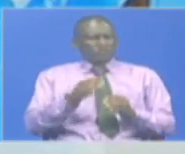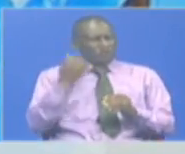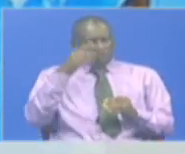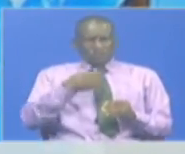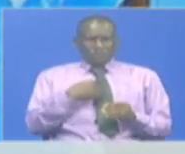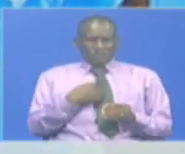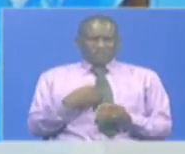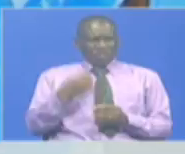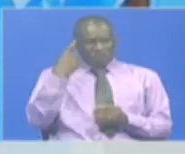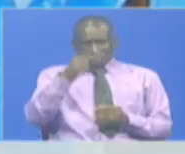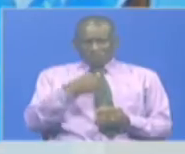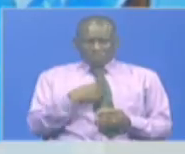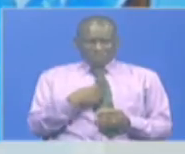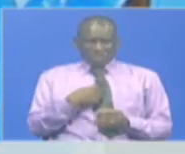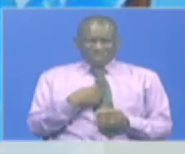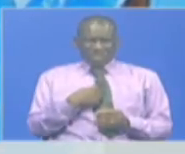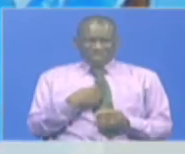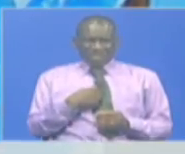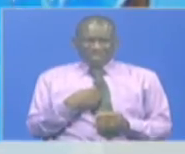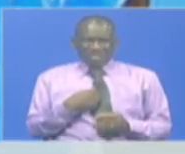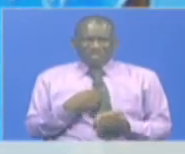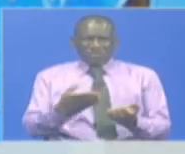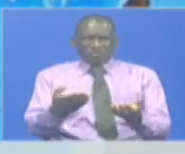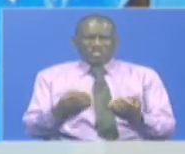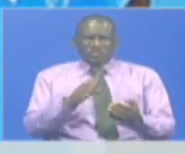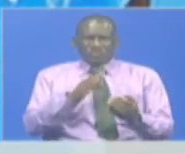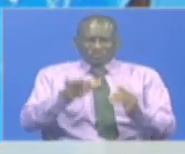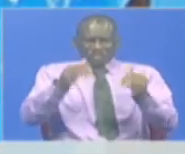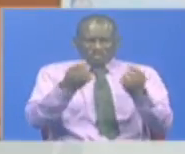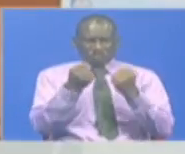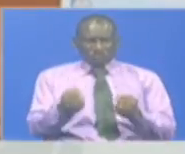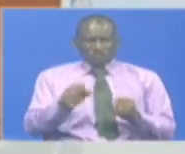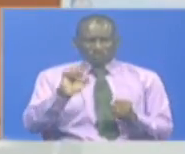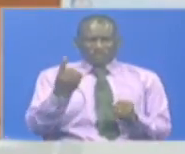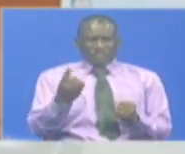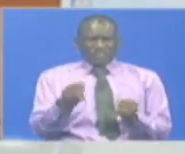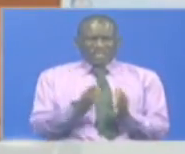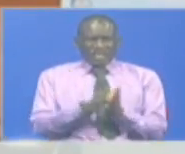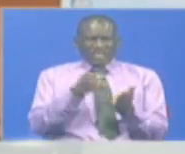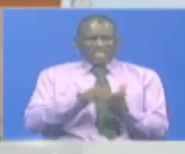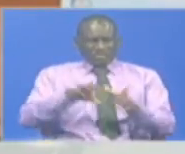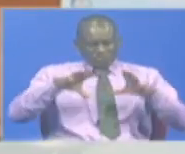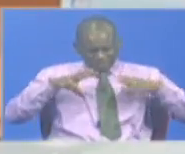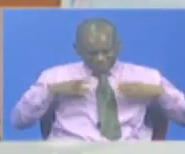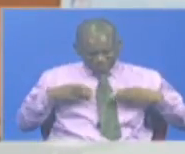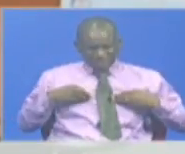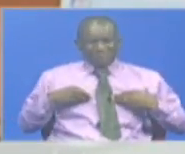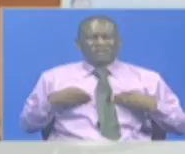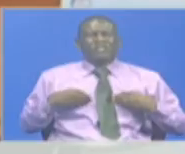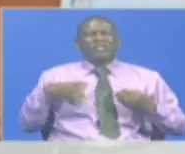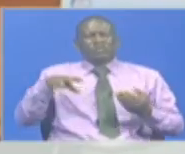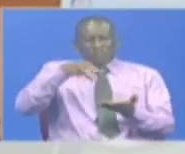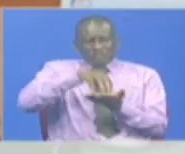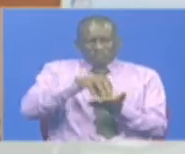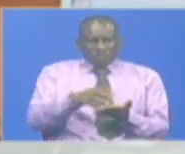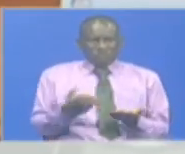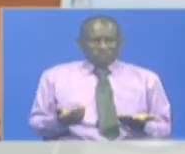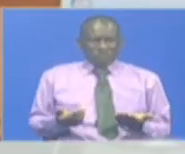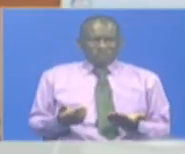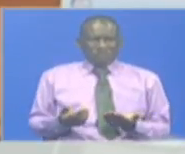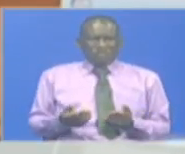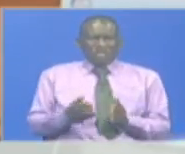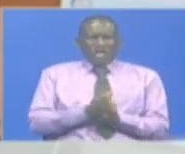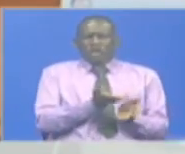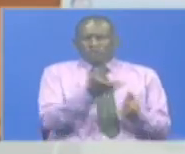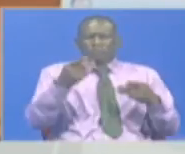yani inataka mtu ukue strong. Kwanza ukue strong na ukubali, ukue na imani. Na wale wenye wako